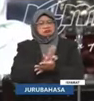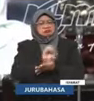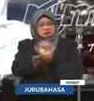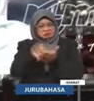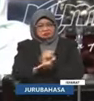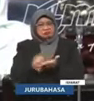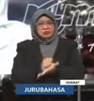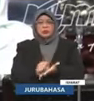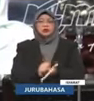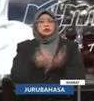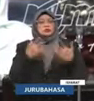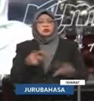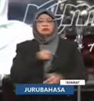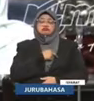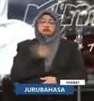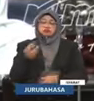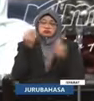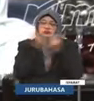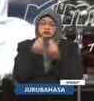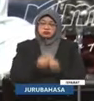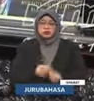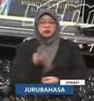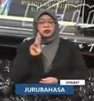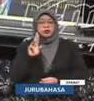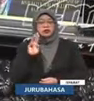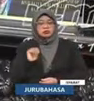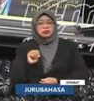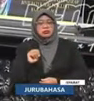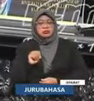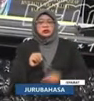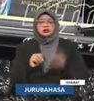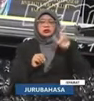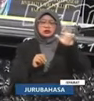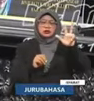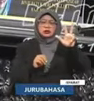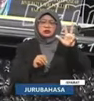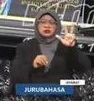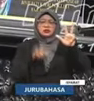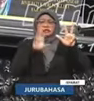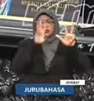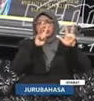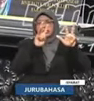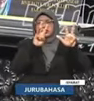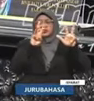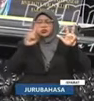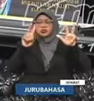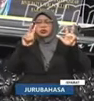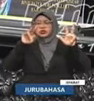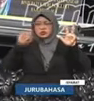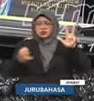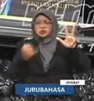telah dibuka dan melibatkan kerugian sejumlah Ringgit Malaysia 360